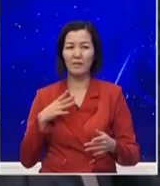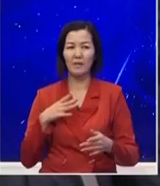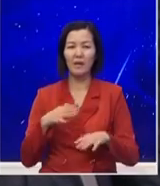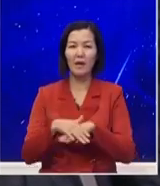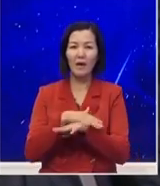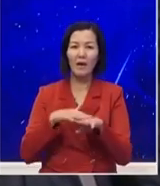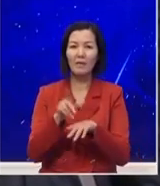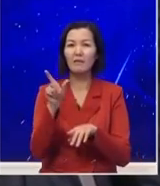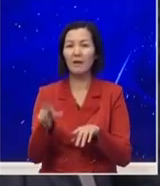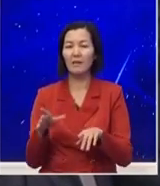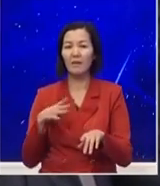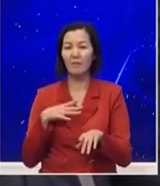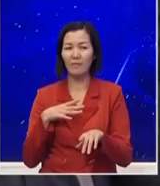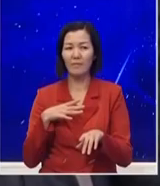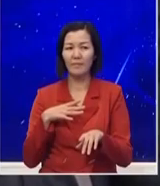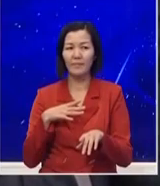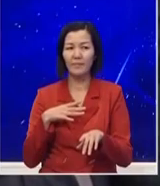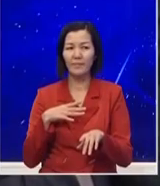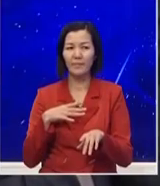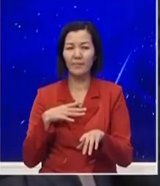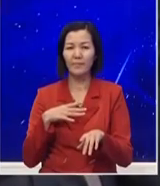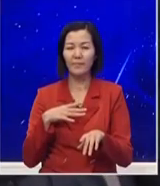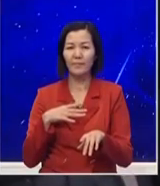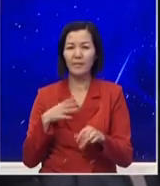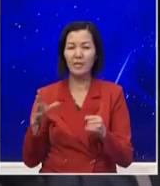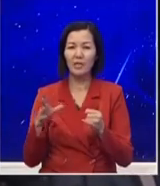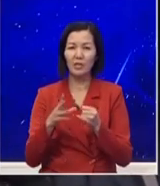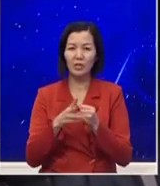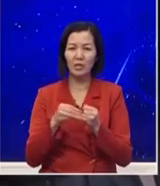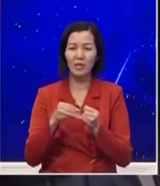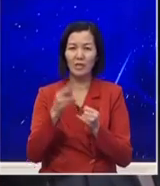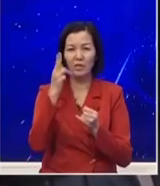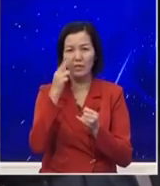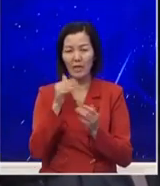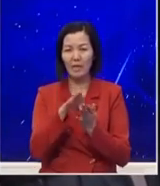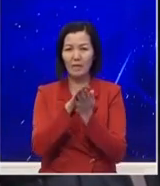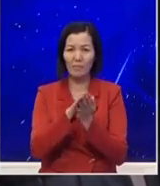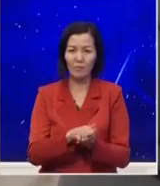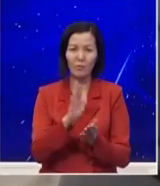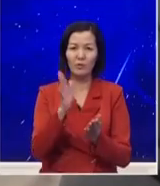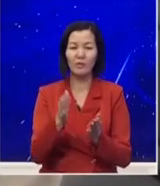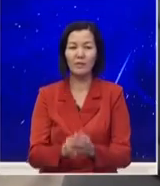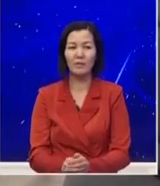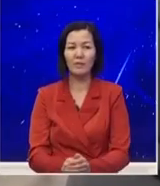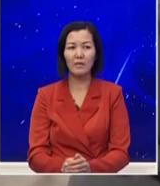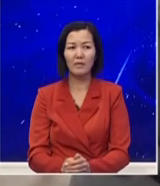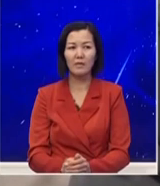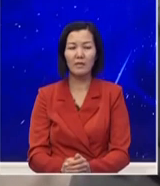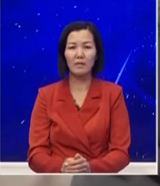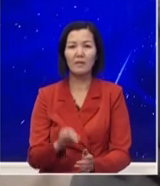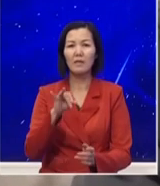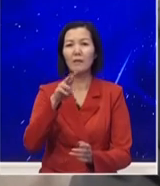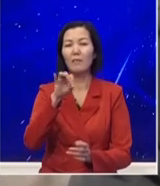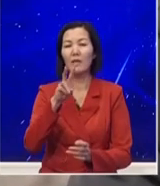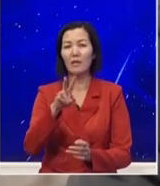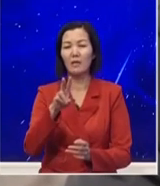адамы. Құдай иман байлығын берсін. Жатқан жер жайлы болсын, топырағы торқа болсын қарам. Иманды болсын